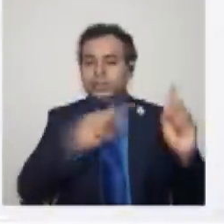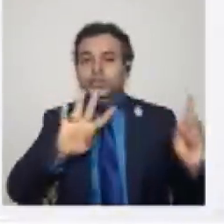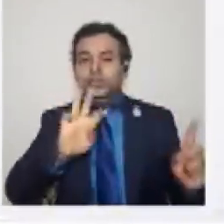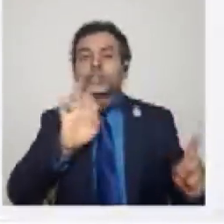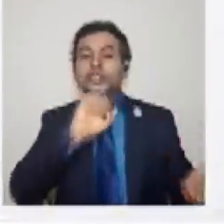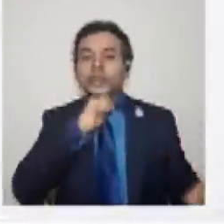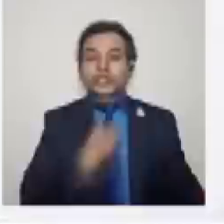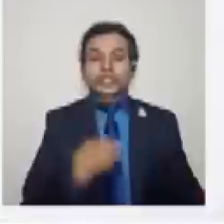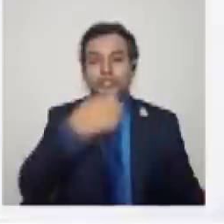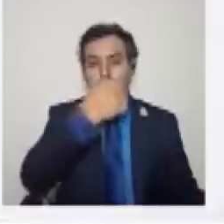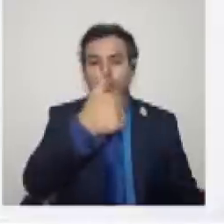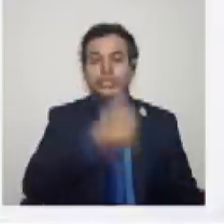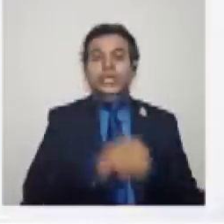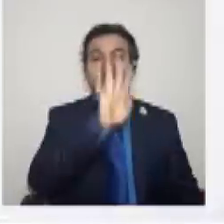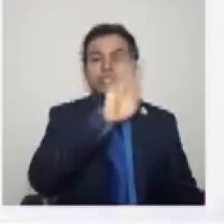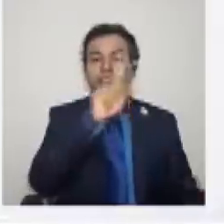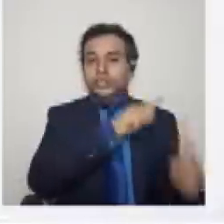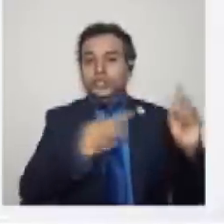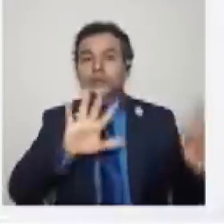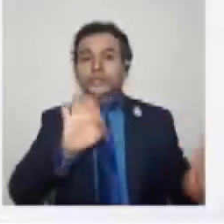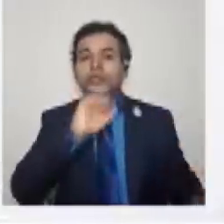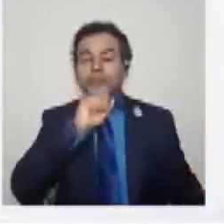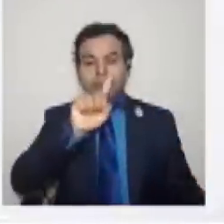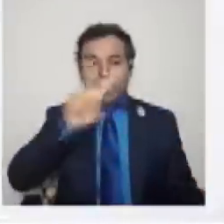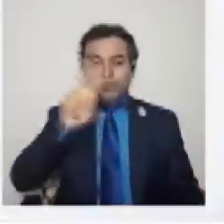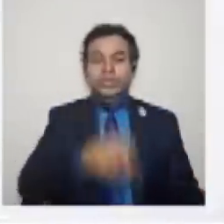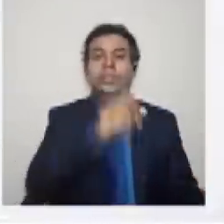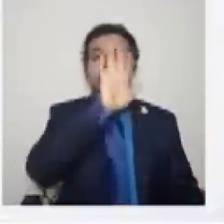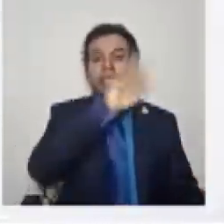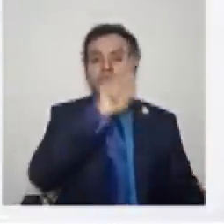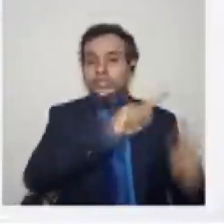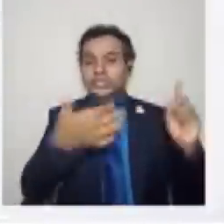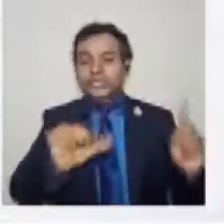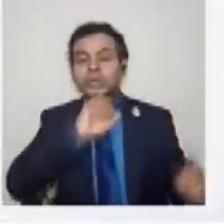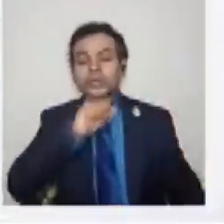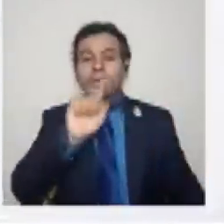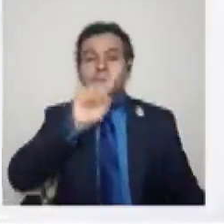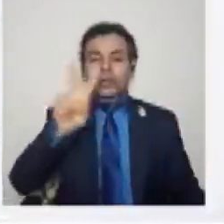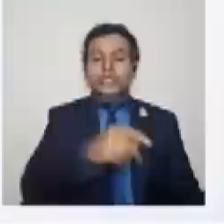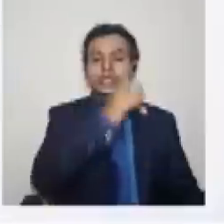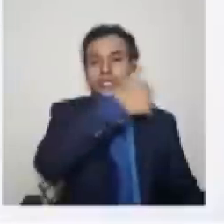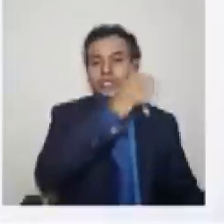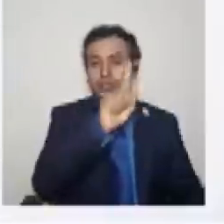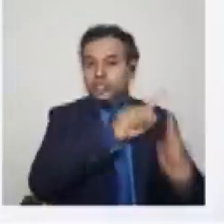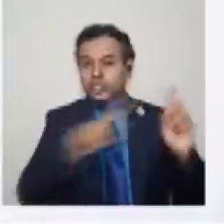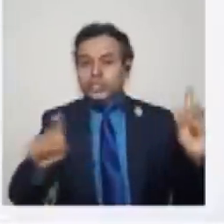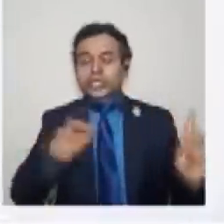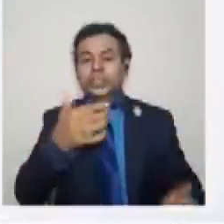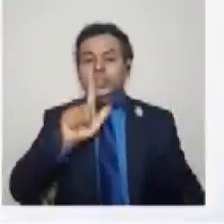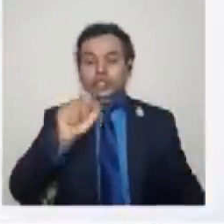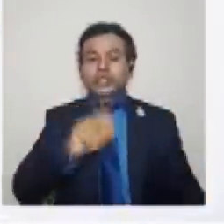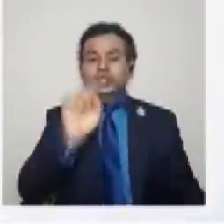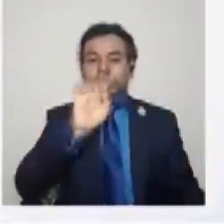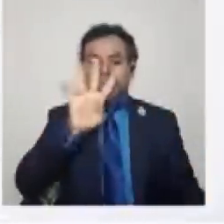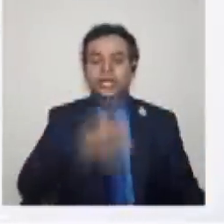মধ্যে 1 জন, 31 থেকে 30 বছর 1 জন, 31 থেকে 40 6 জন, 41 থেকে 50 12 জন, 51 থেকে 60